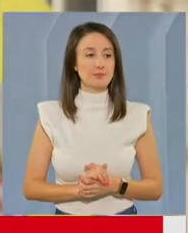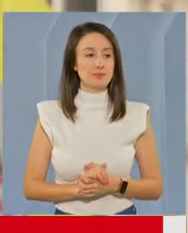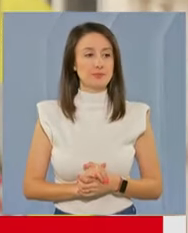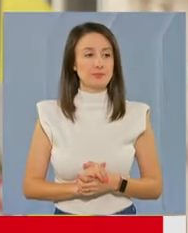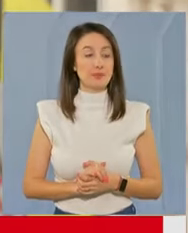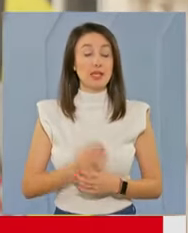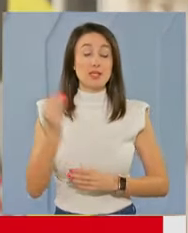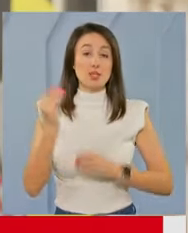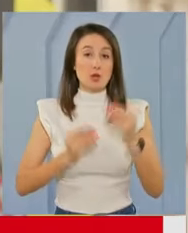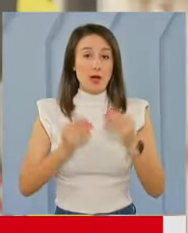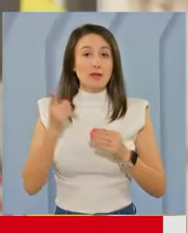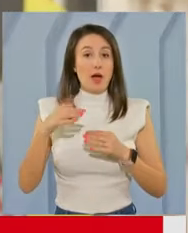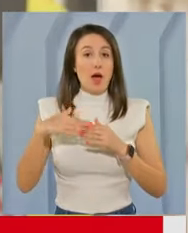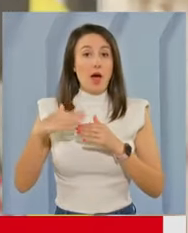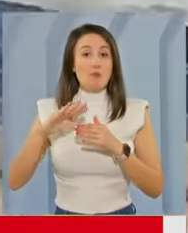combustibil situate în apropiere.